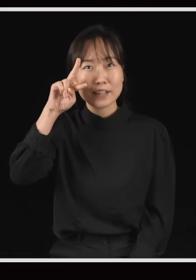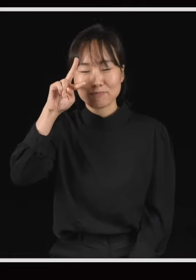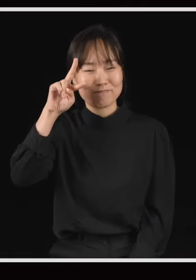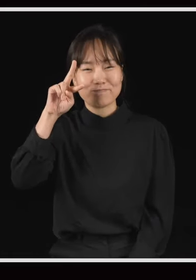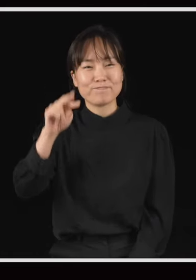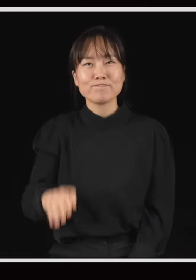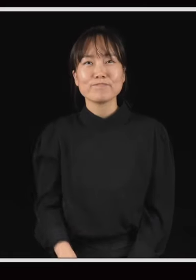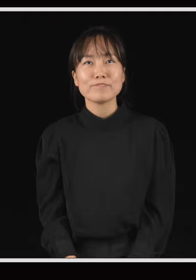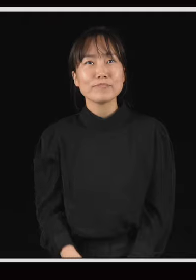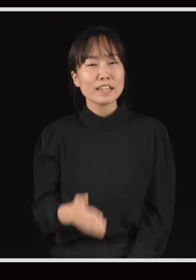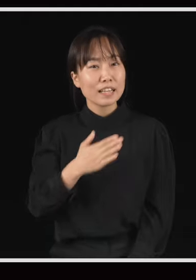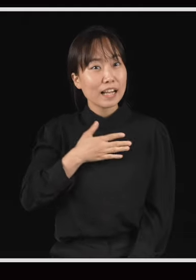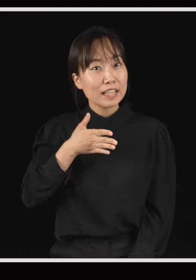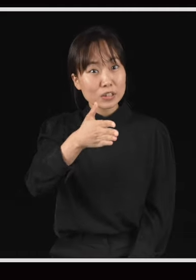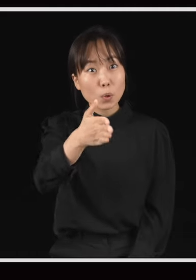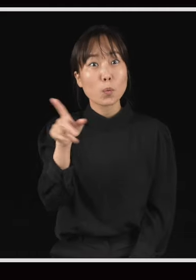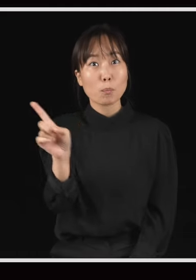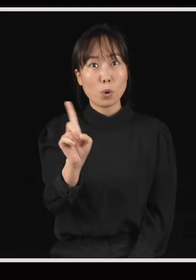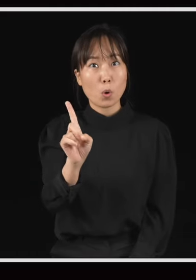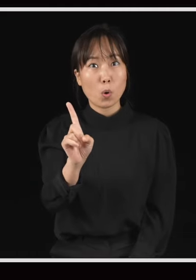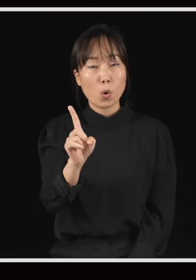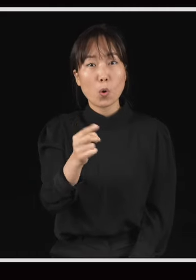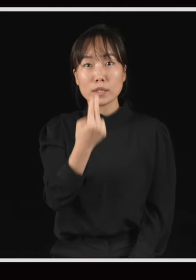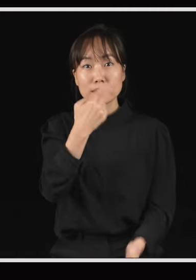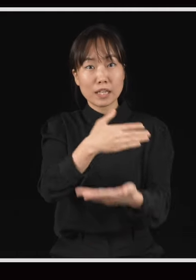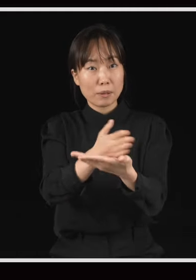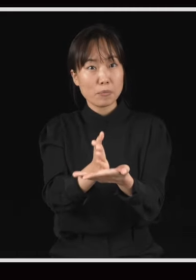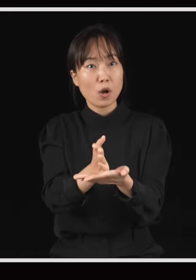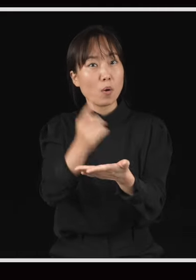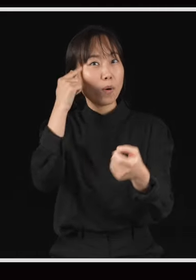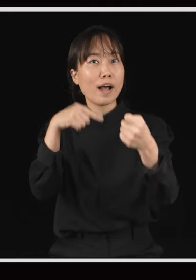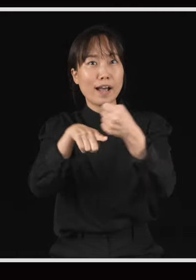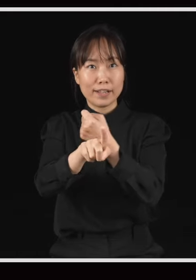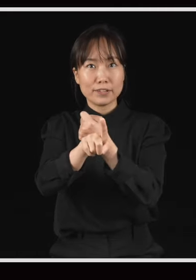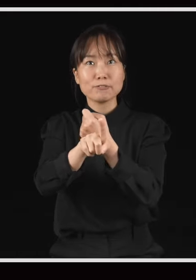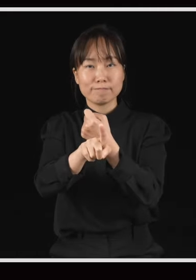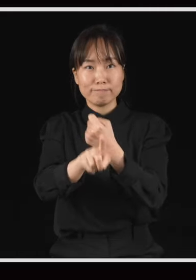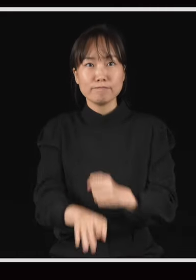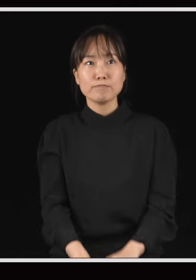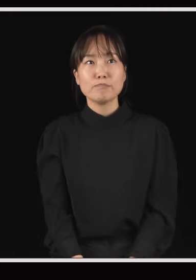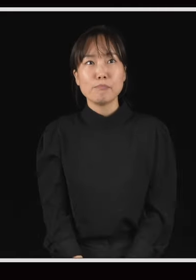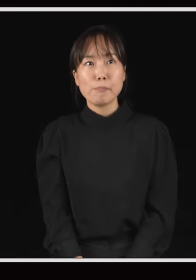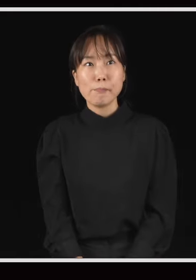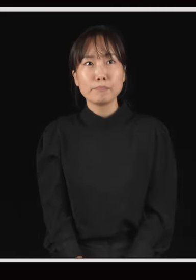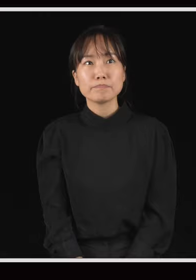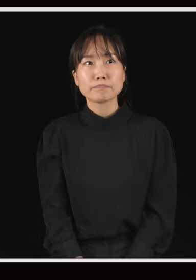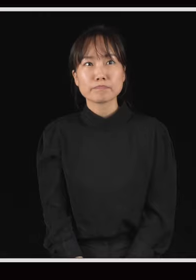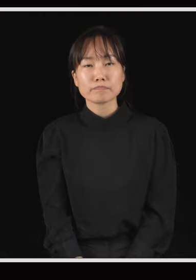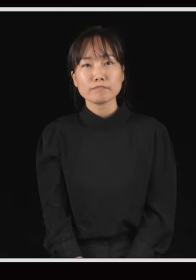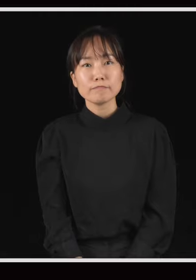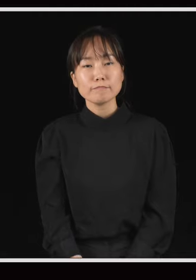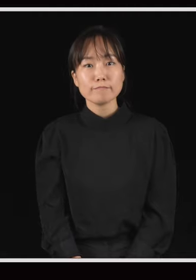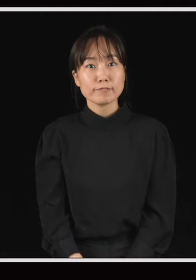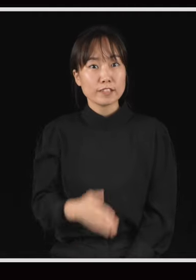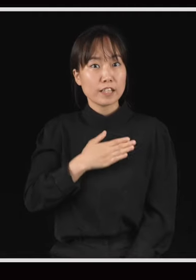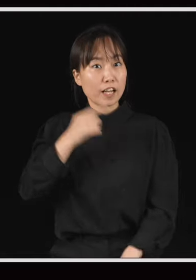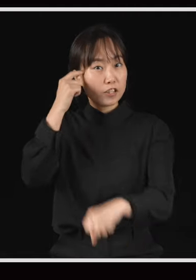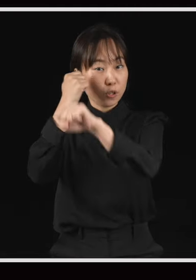있는데 저는 바이올로지칼 저희 생물학 박사를 했습니다. 저희가